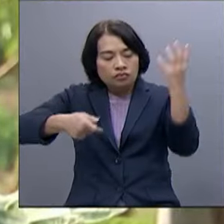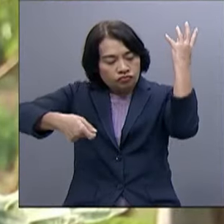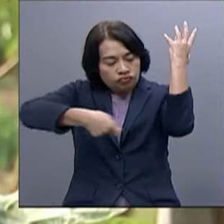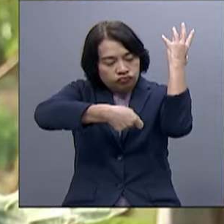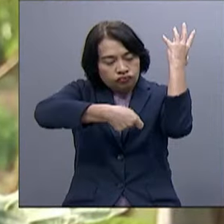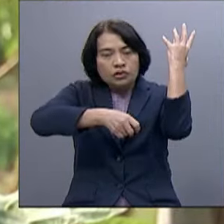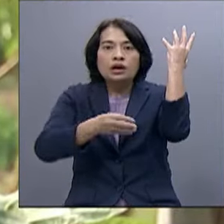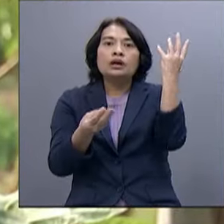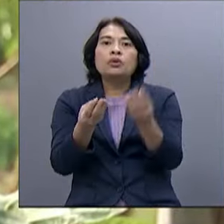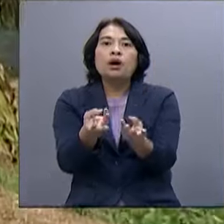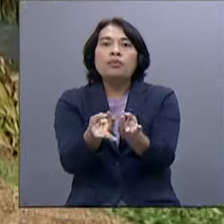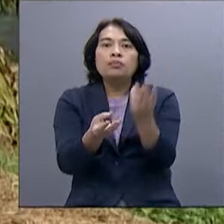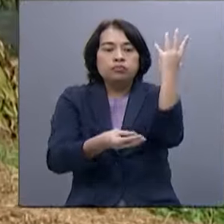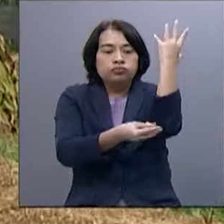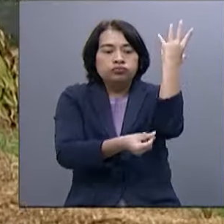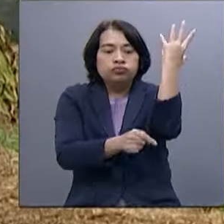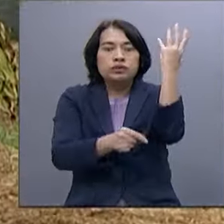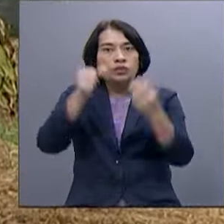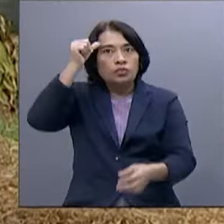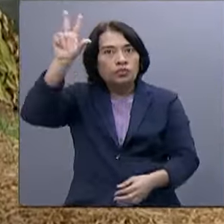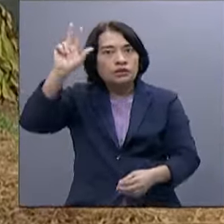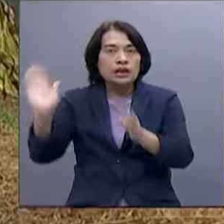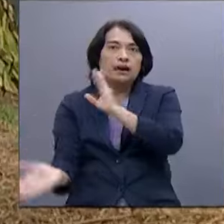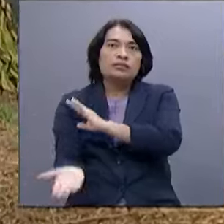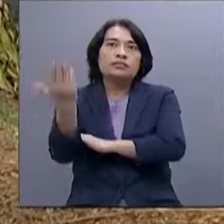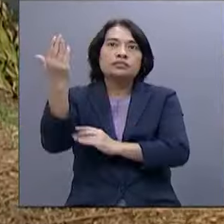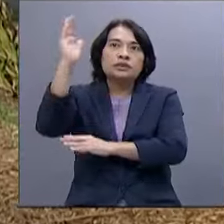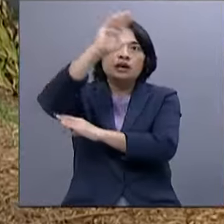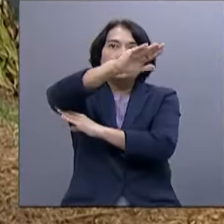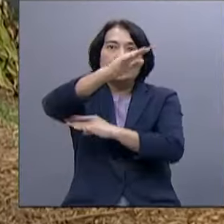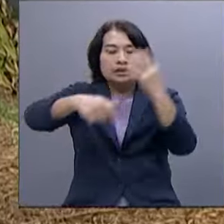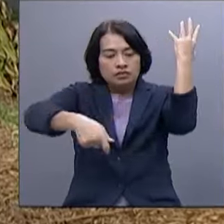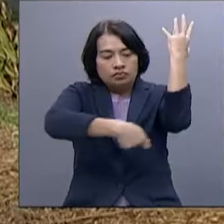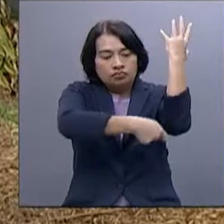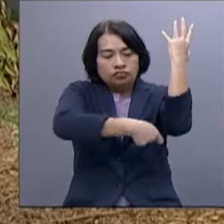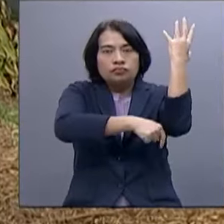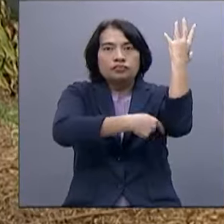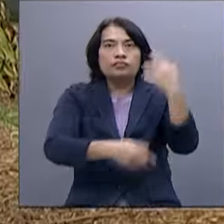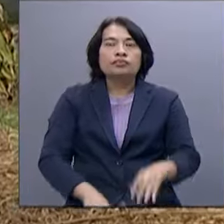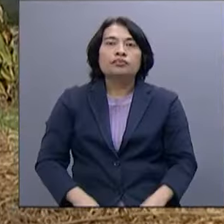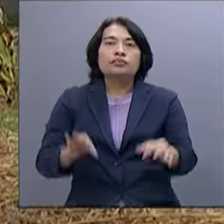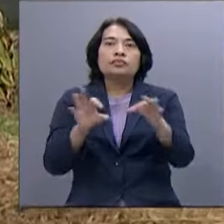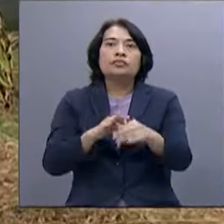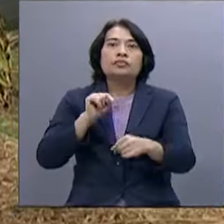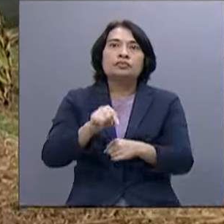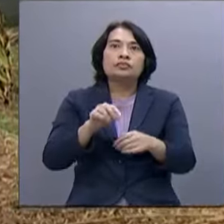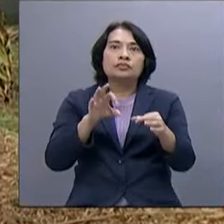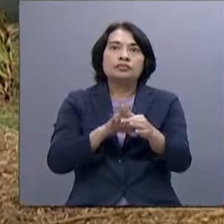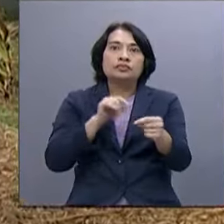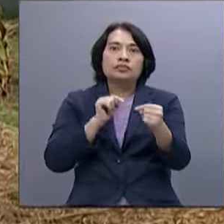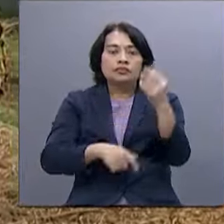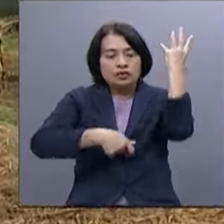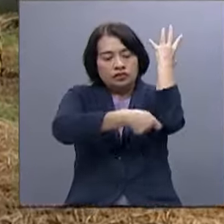างการรดน้ำอย่างเงี้ยก็จะรดทุก3วันนะครับเช้าเย็นแล้วก็การใส่ปุ๋ยก็อย่างสวนก็จะใช้เป็นพวกจุลินทรีย์อย่างเงี้ยก็จะฉีดทุก3วันเ